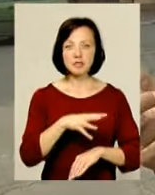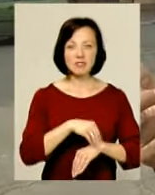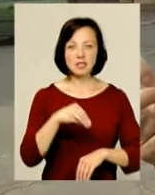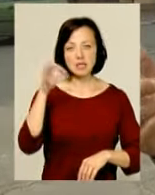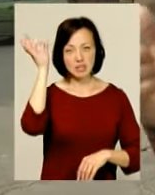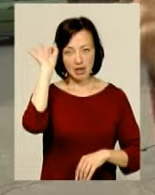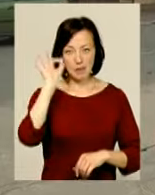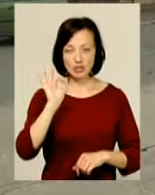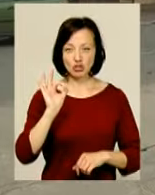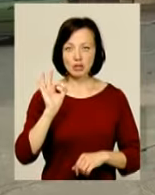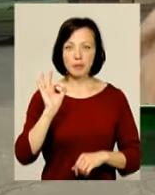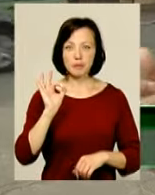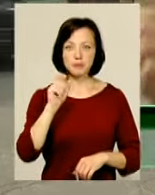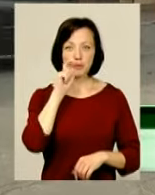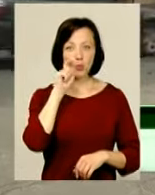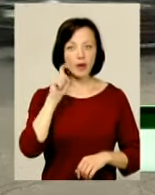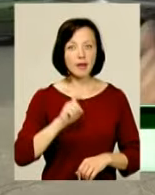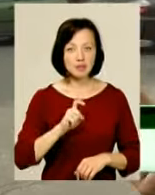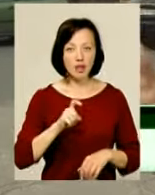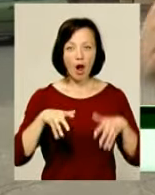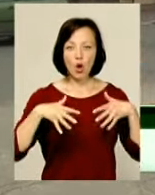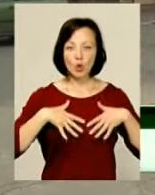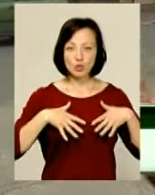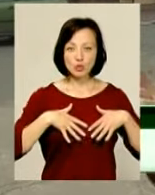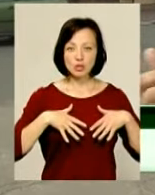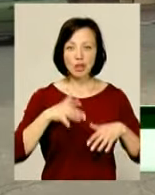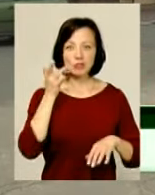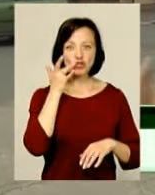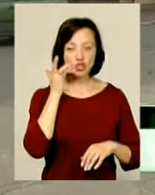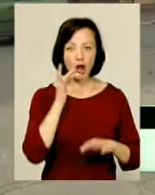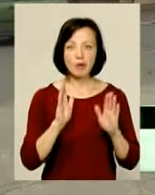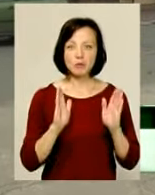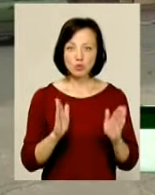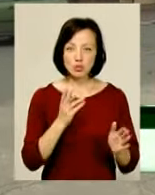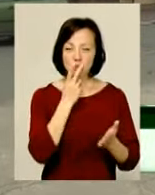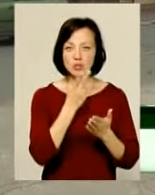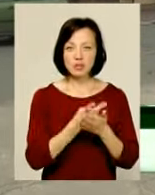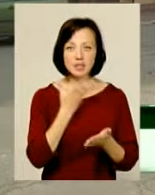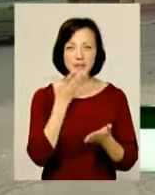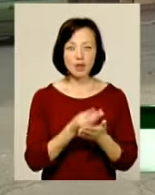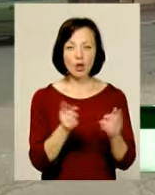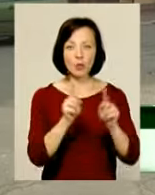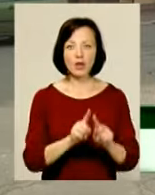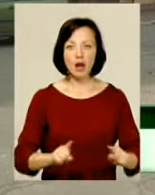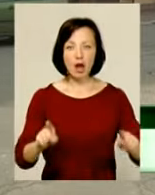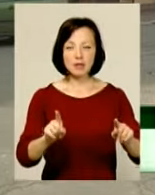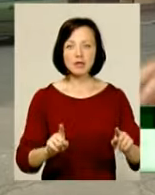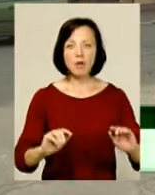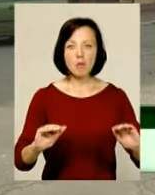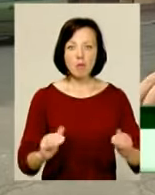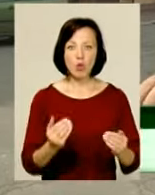Німеччина, Україна, Грузія, США. Будуть демонструвати своє унікальне драматичне